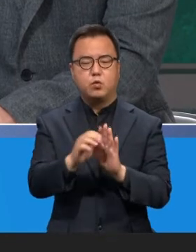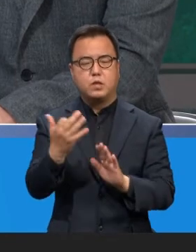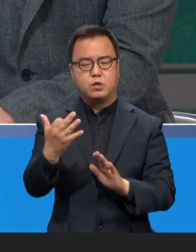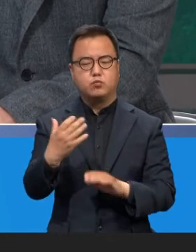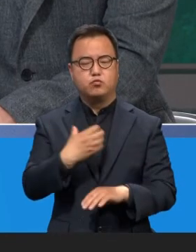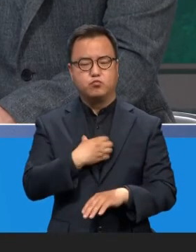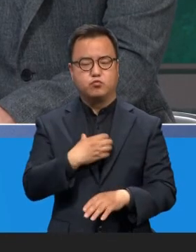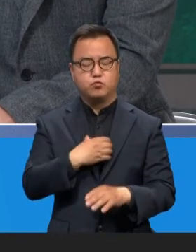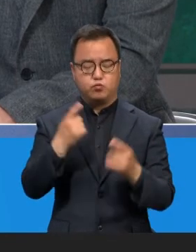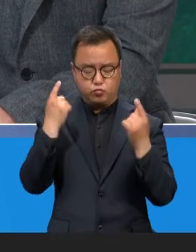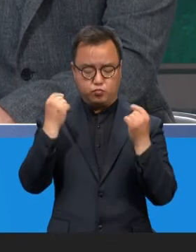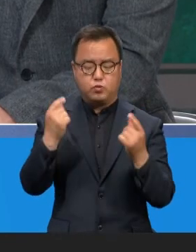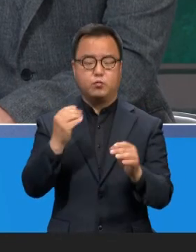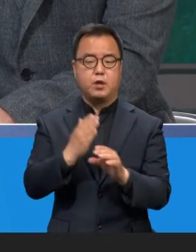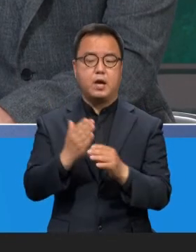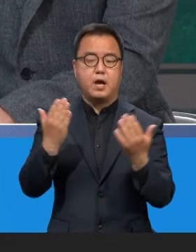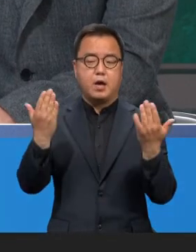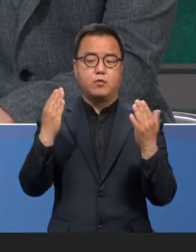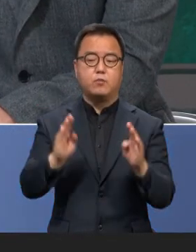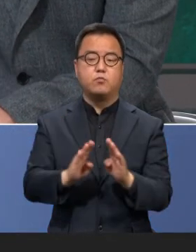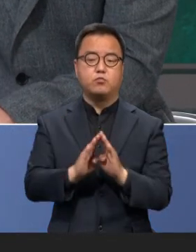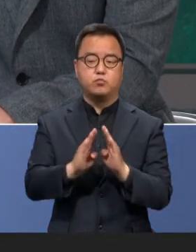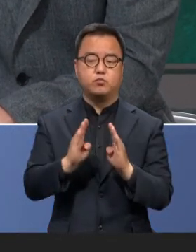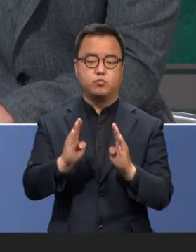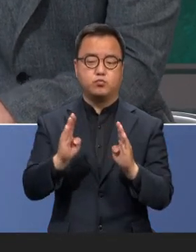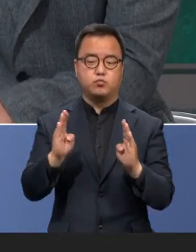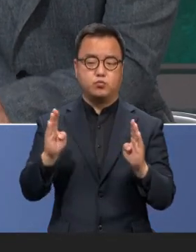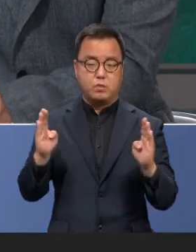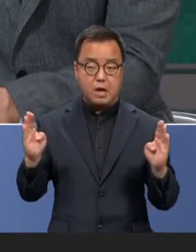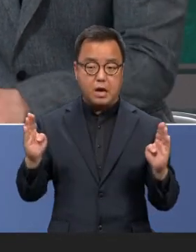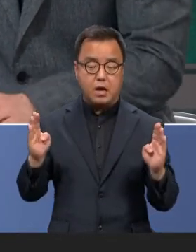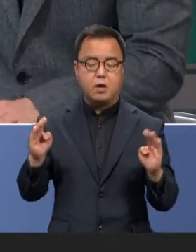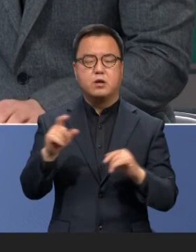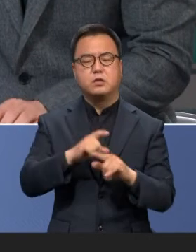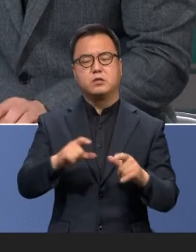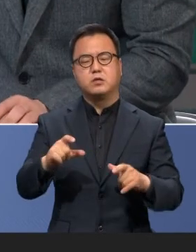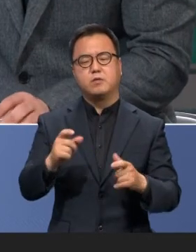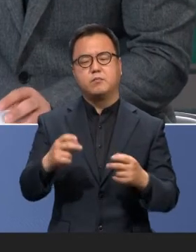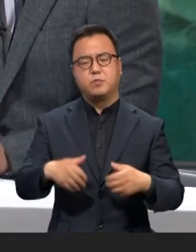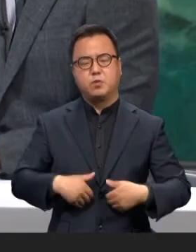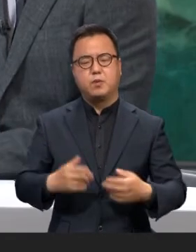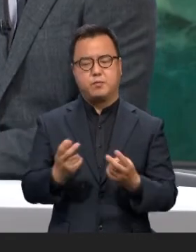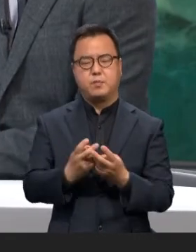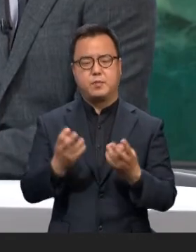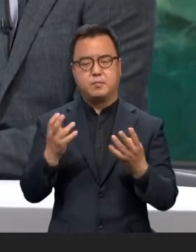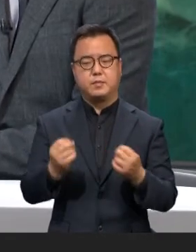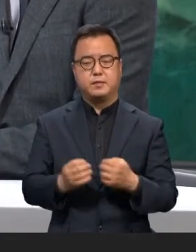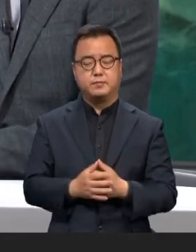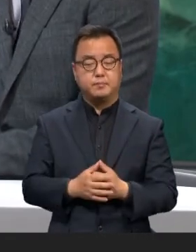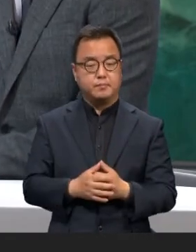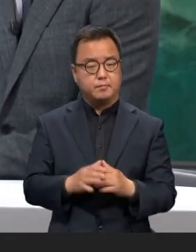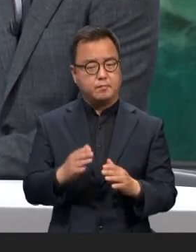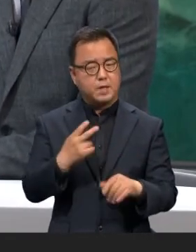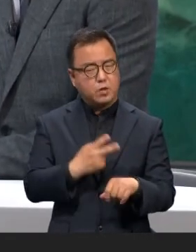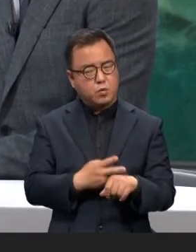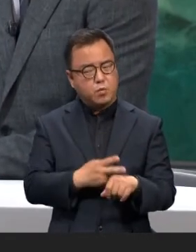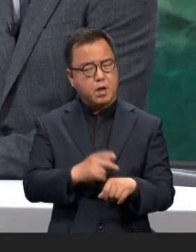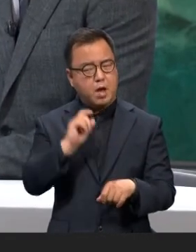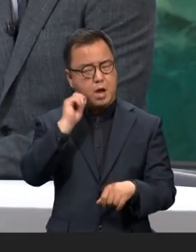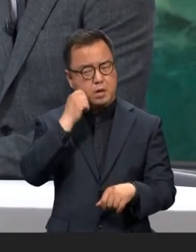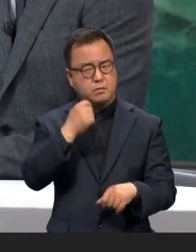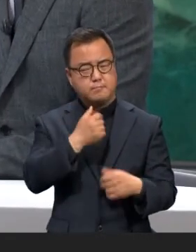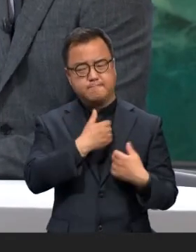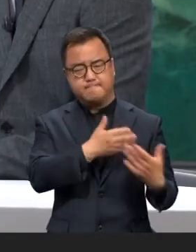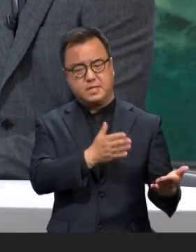학교 늘 조금씩 열고 있는 만큼 보다 현실적인 조언이 필요해 보입니다 1 4 교사들의 애환을 더이상 못봐 하지 말고 좀 더